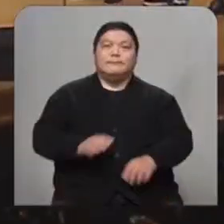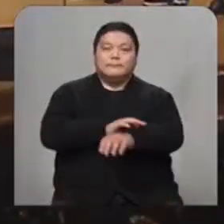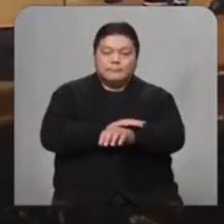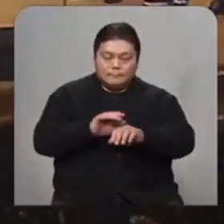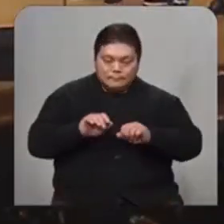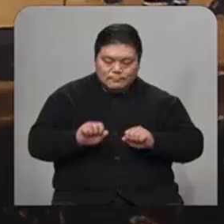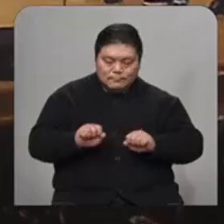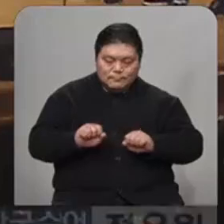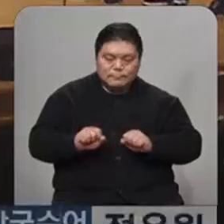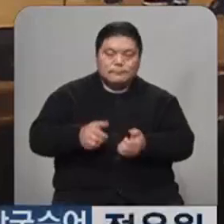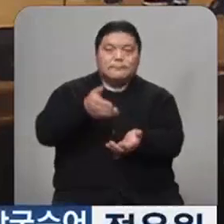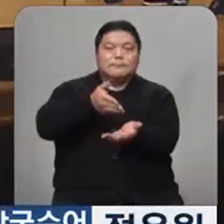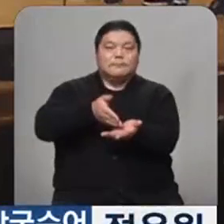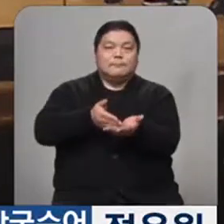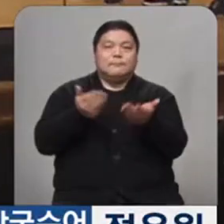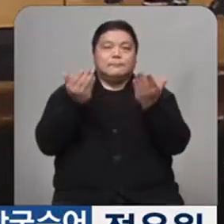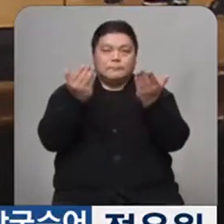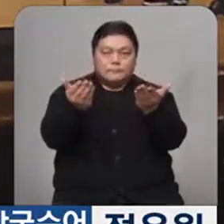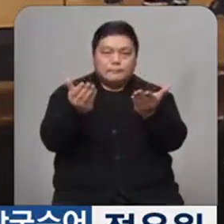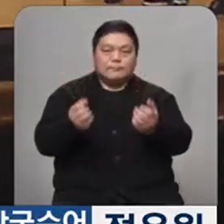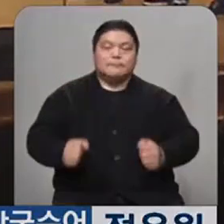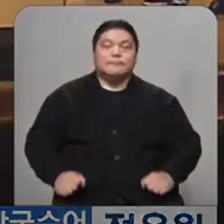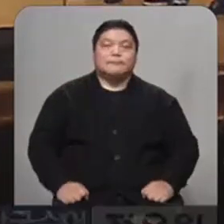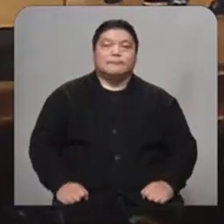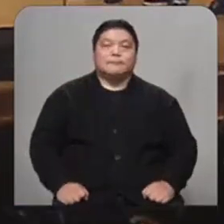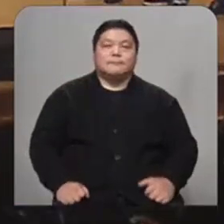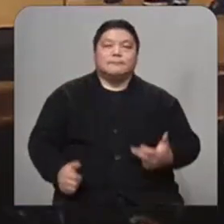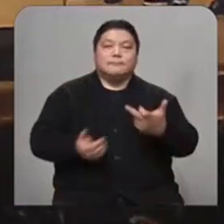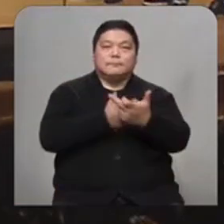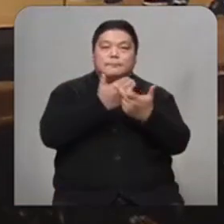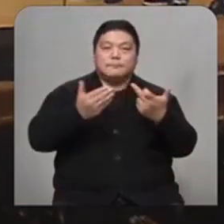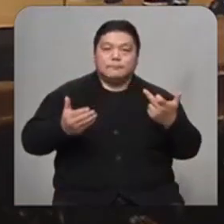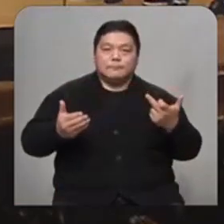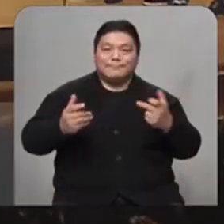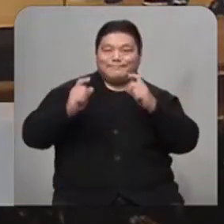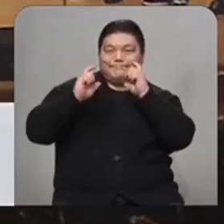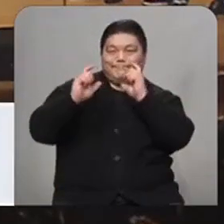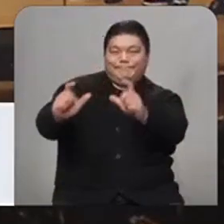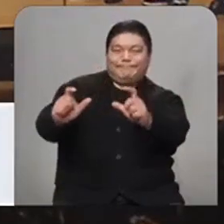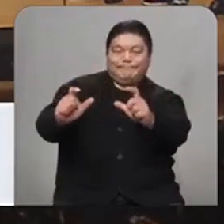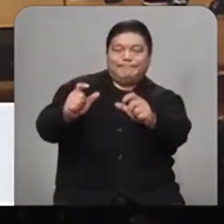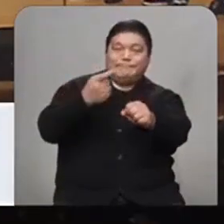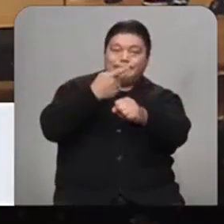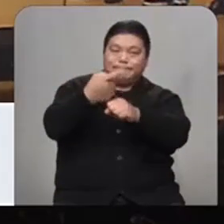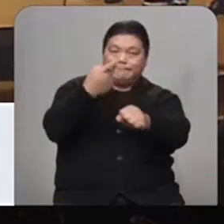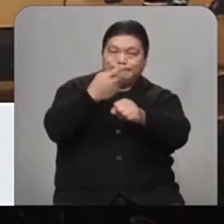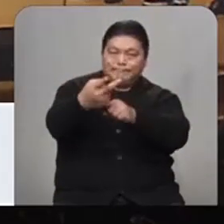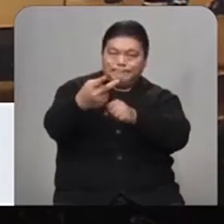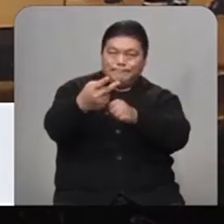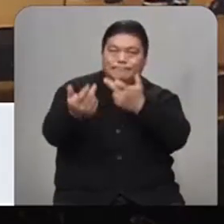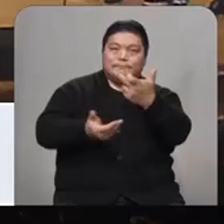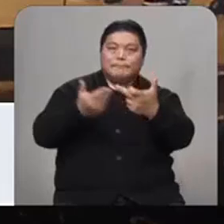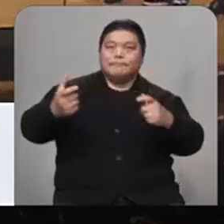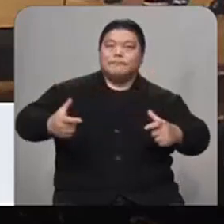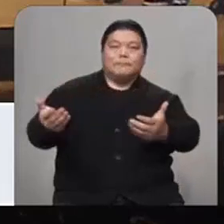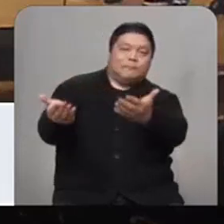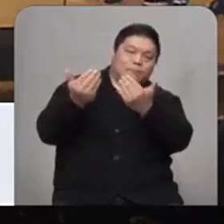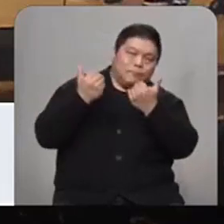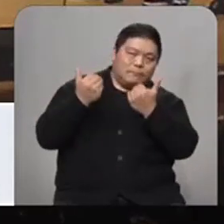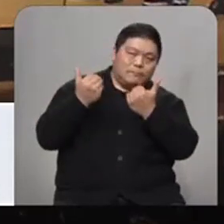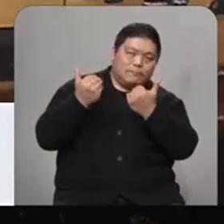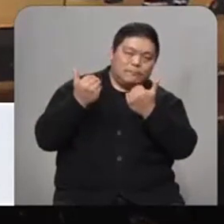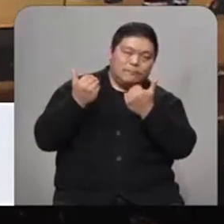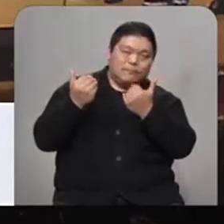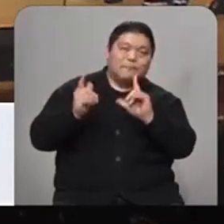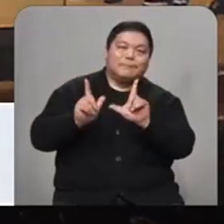여러분 안녕하십니까? 9시 강원 뉴스입니다. 강원도가 내년과 후년을 강원 방문의 해로 지정했습니다.